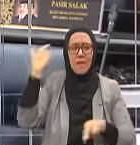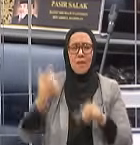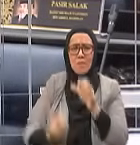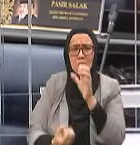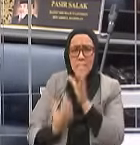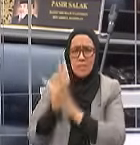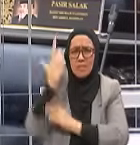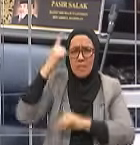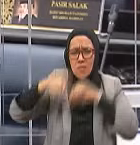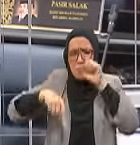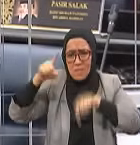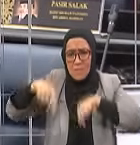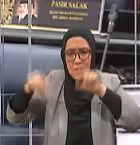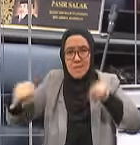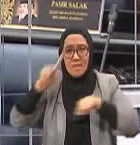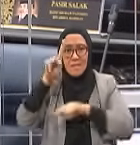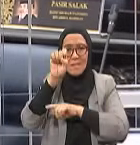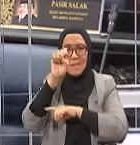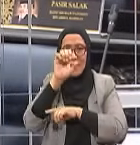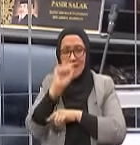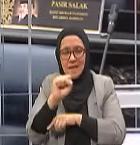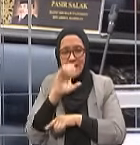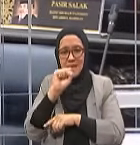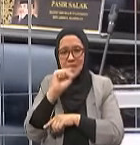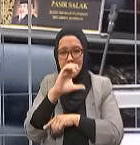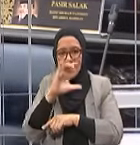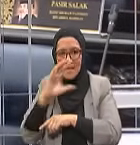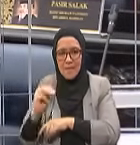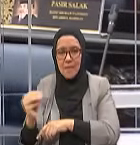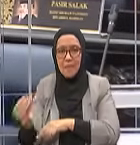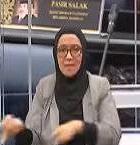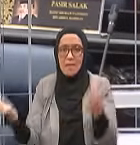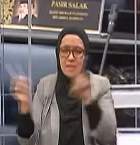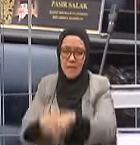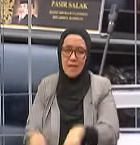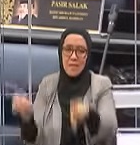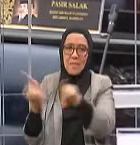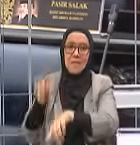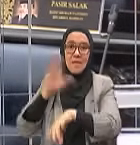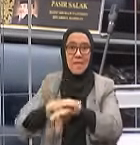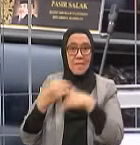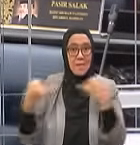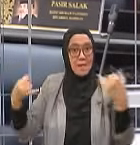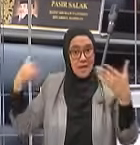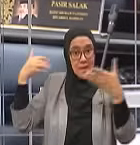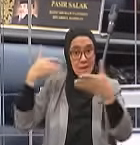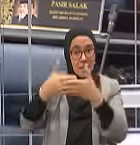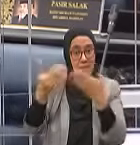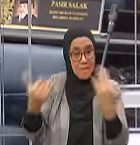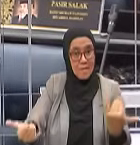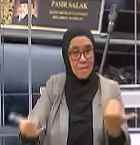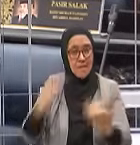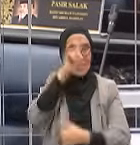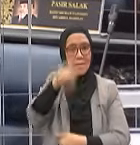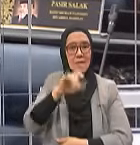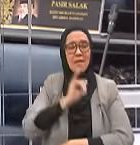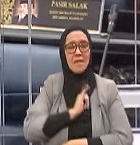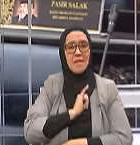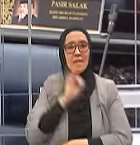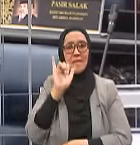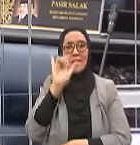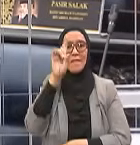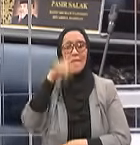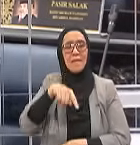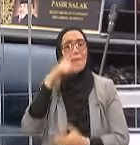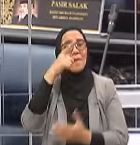di atas talian yang terus berlaku sehingga hari ini salah satu ini Bertuah Apakah rancangan kerajaan untuk